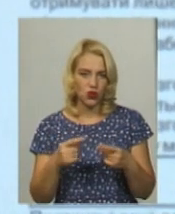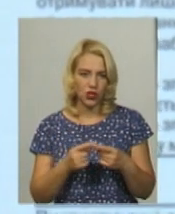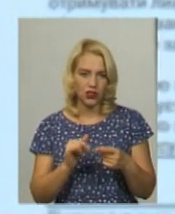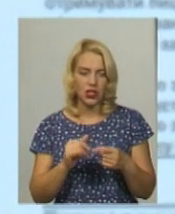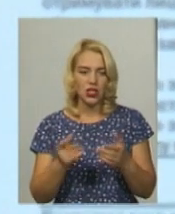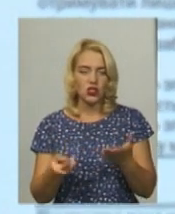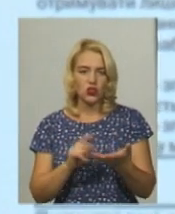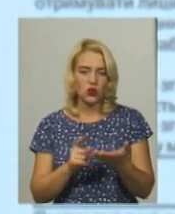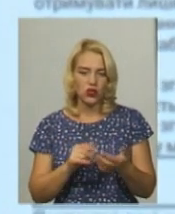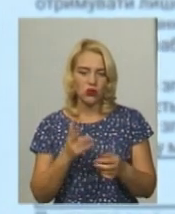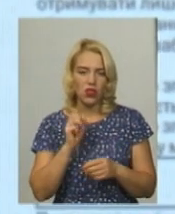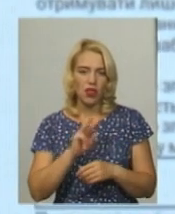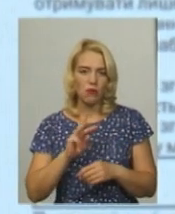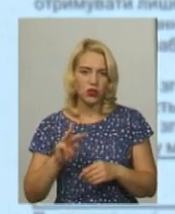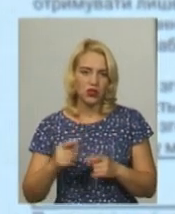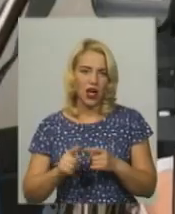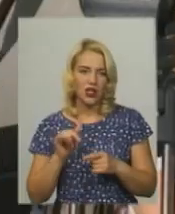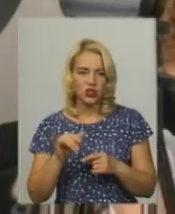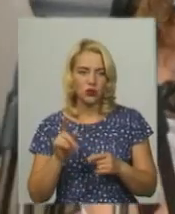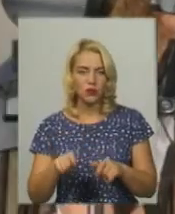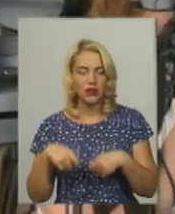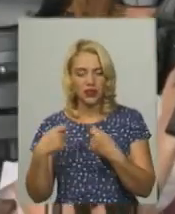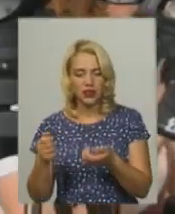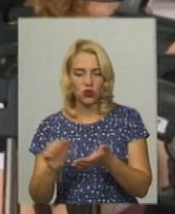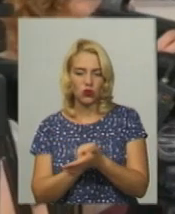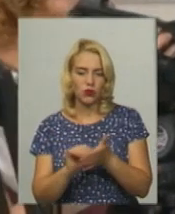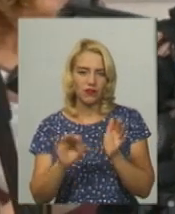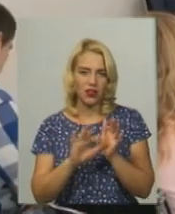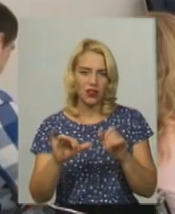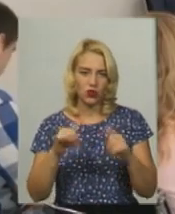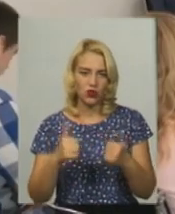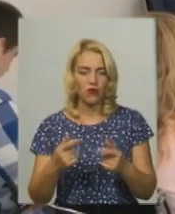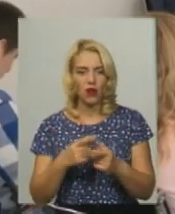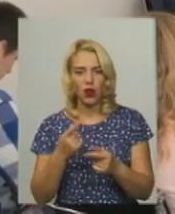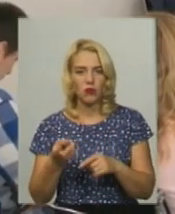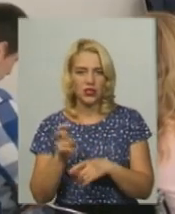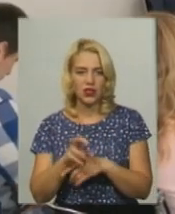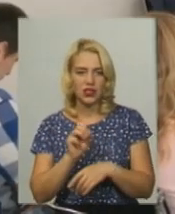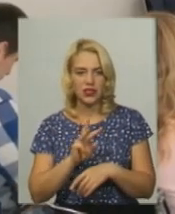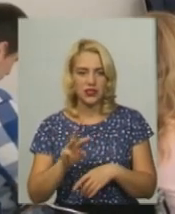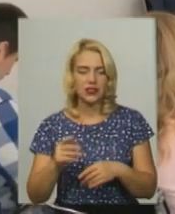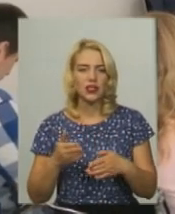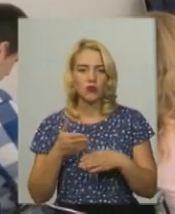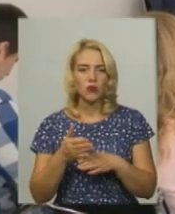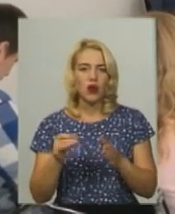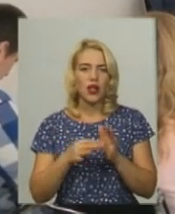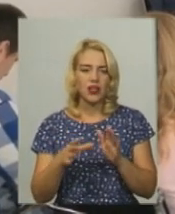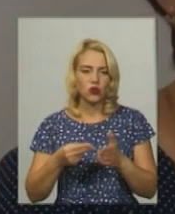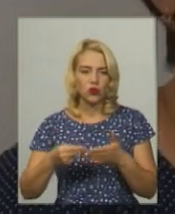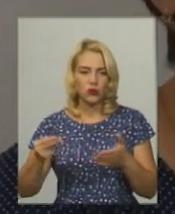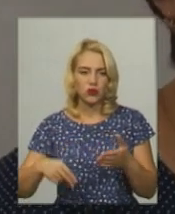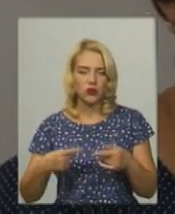Пенсійного фонду, щоб звідти подати документи в електронній формі, або ж зайти на сайт за допомогою електронного підпису. Такий треба зробити